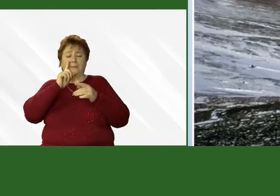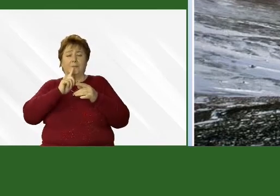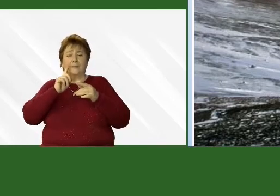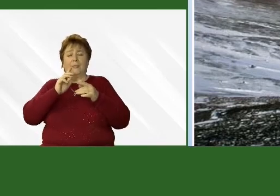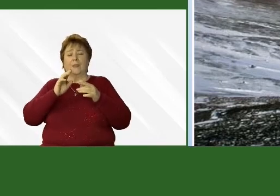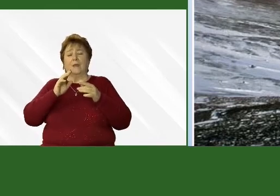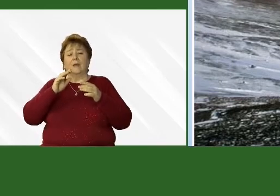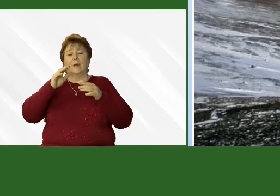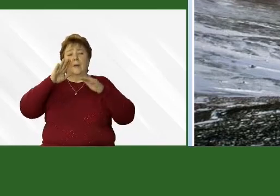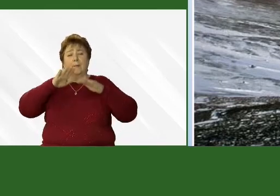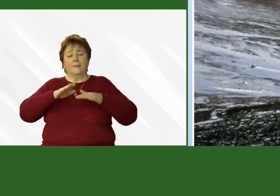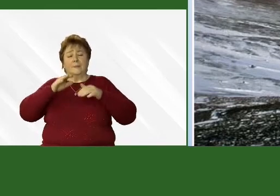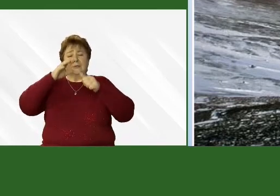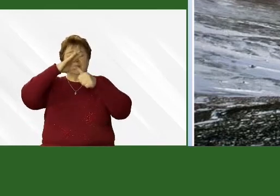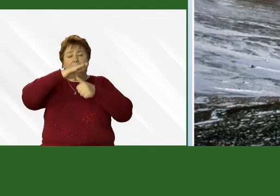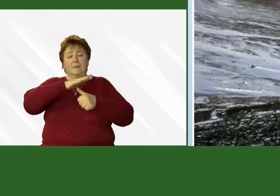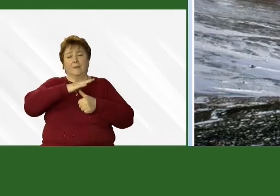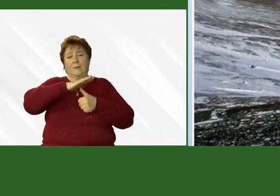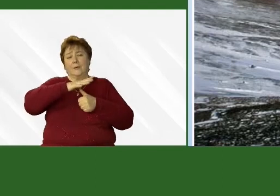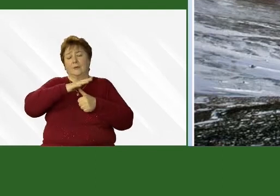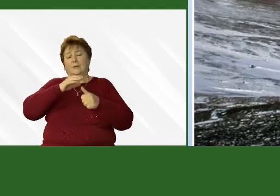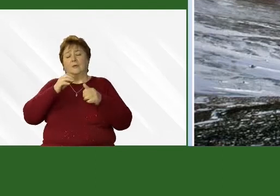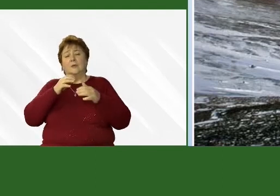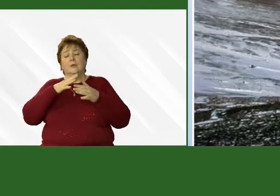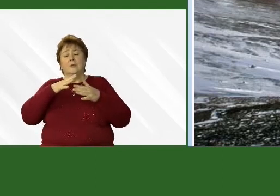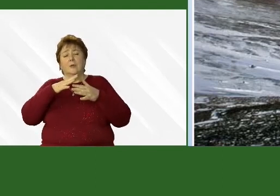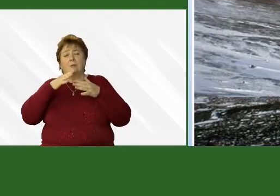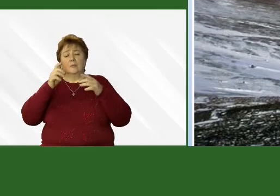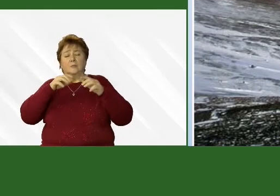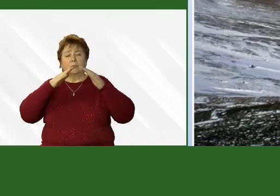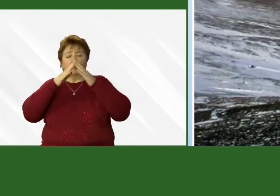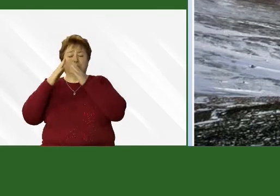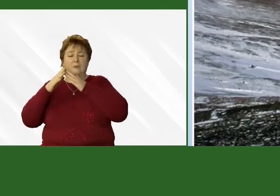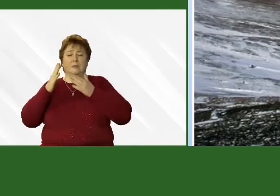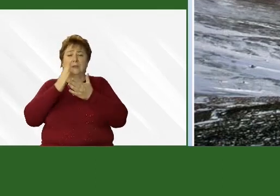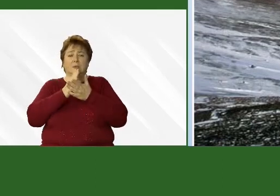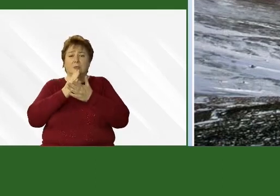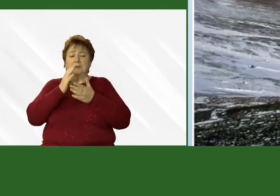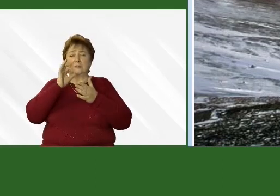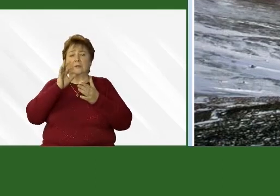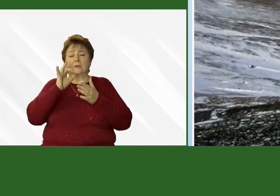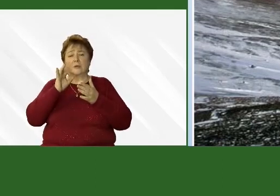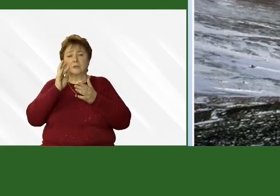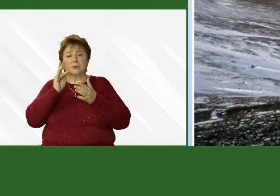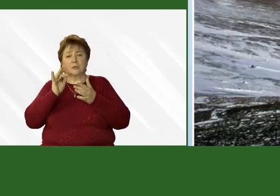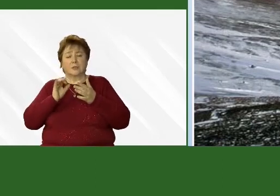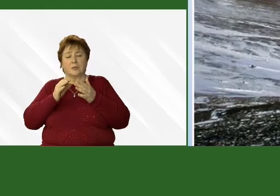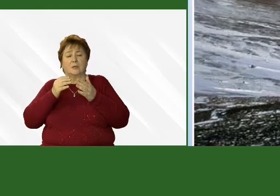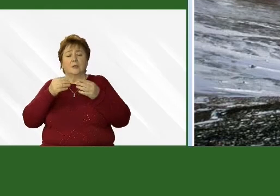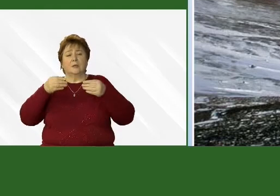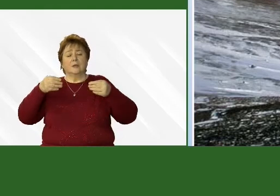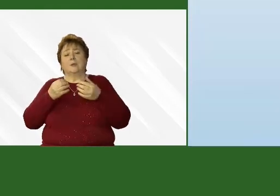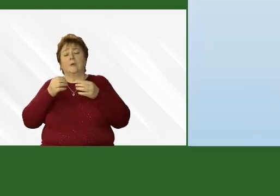место для посадки вертолетов и более 100 строений. На станции действуют оранжереи, снабжающие персонал